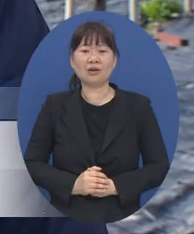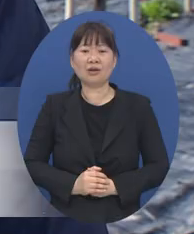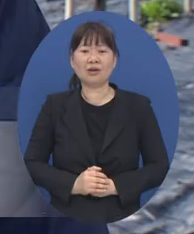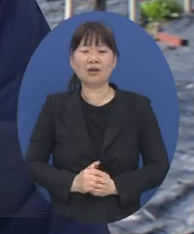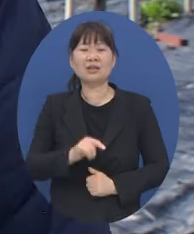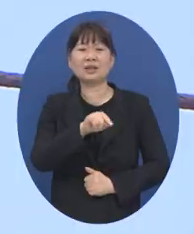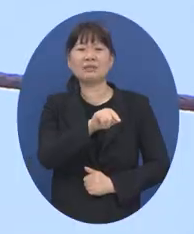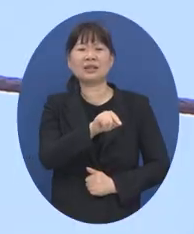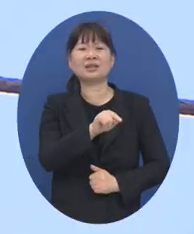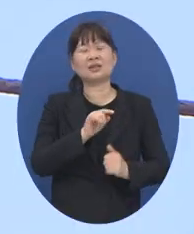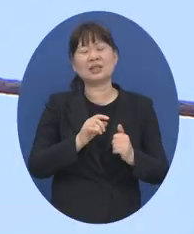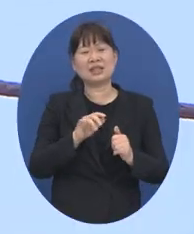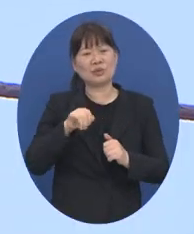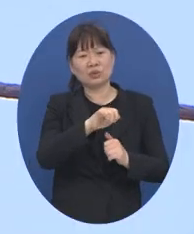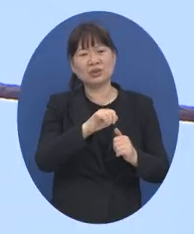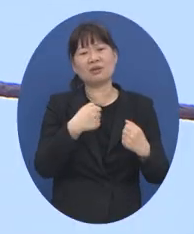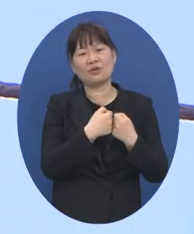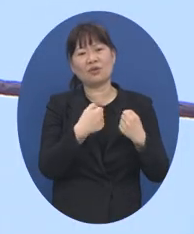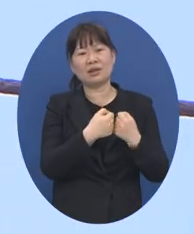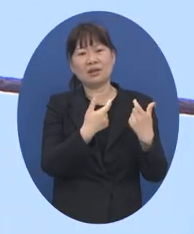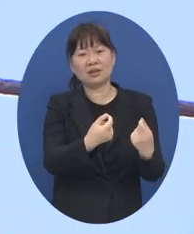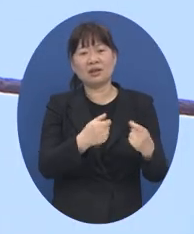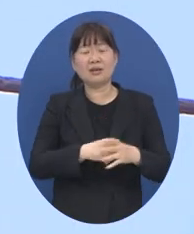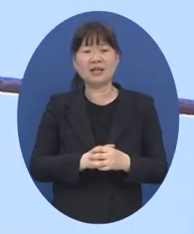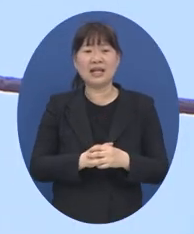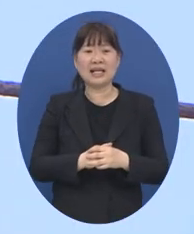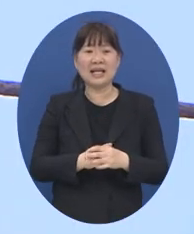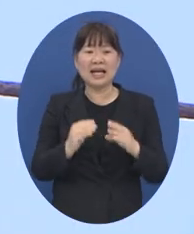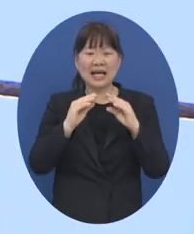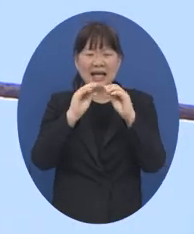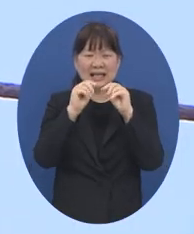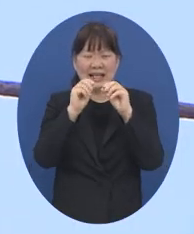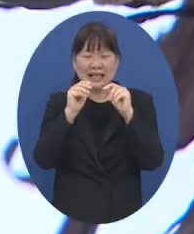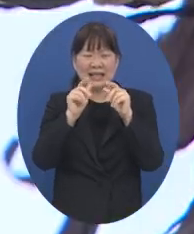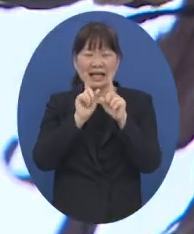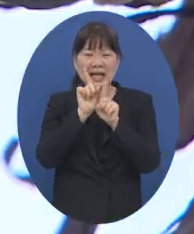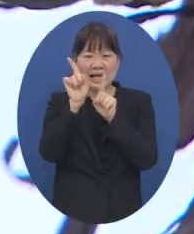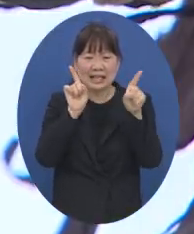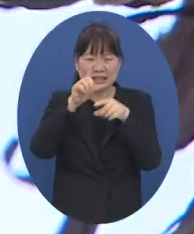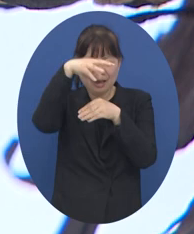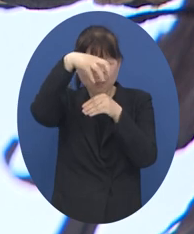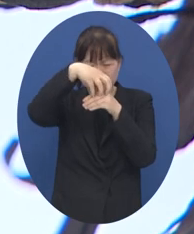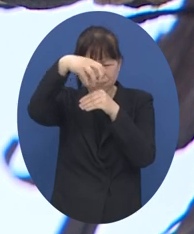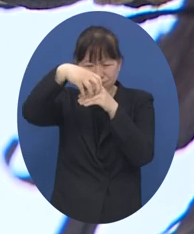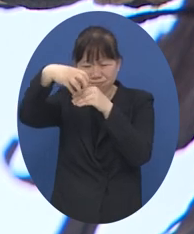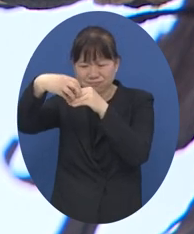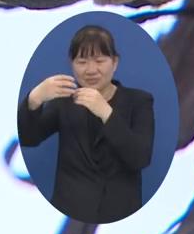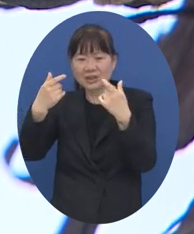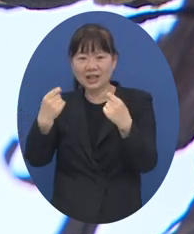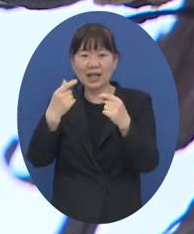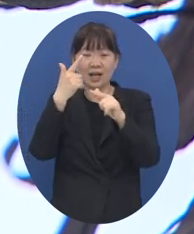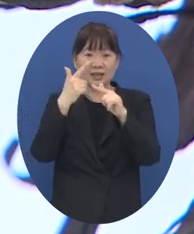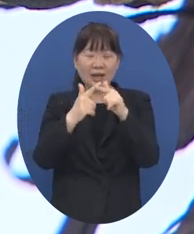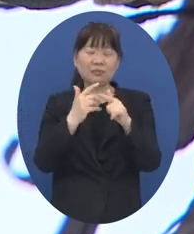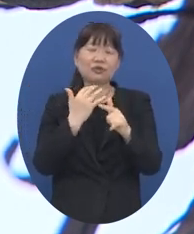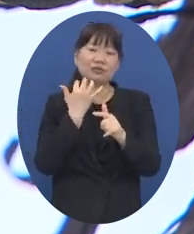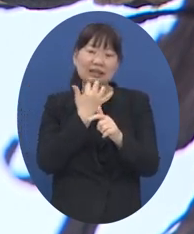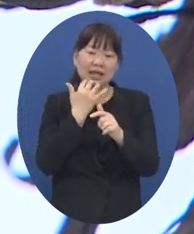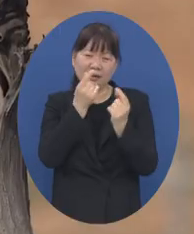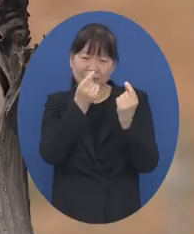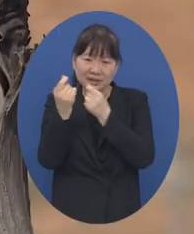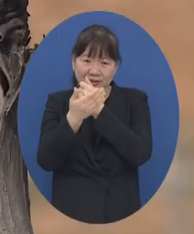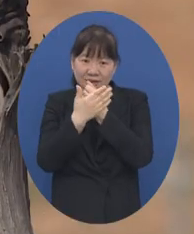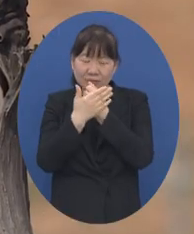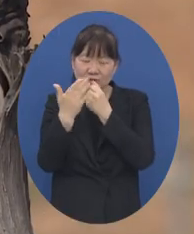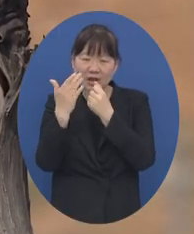꽃매미와 전쟁인 것 마치 흙덩이가 가지에 덕지덕지 붙어 있는 것 마냥 나뭇가지 색과 비슷해 구분도 쉽지